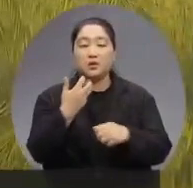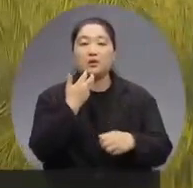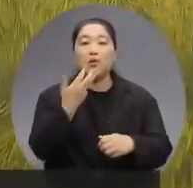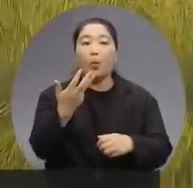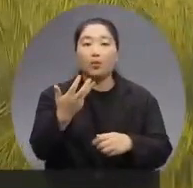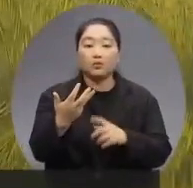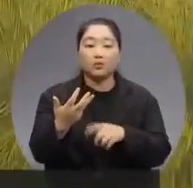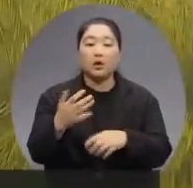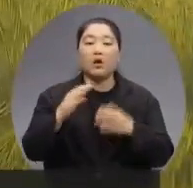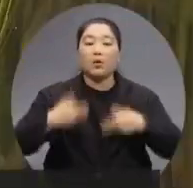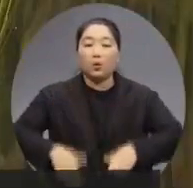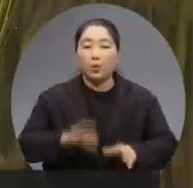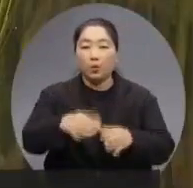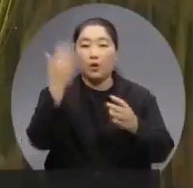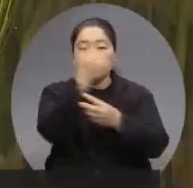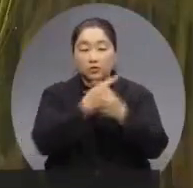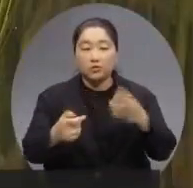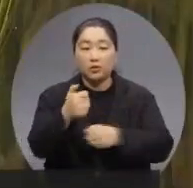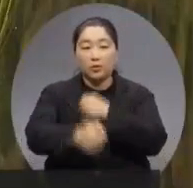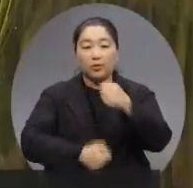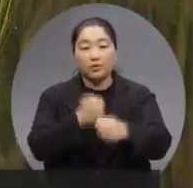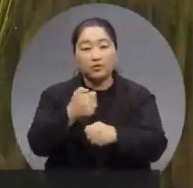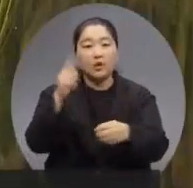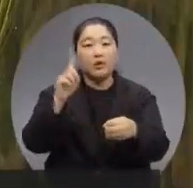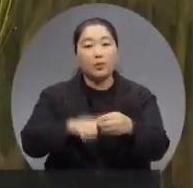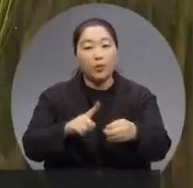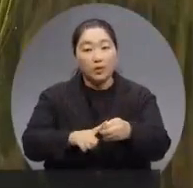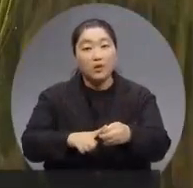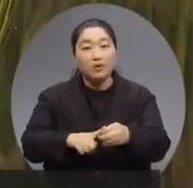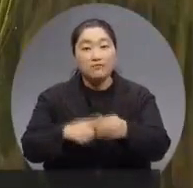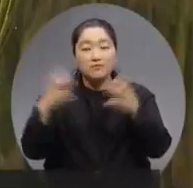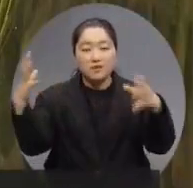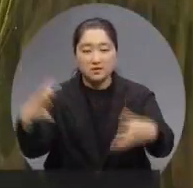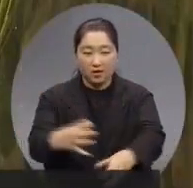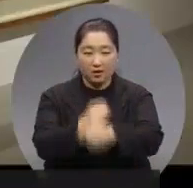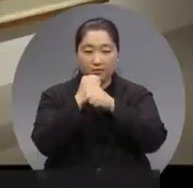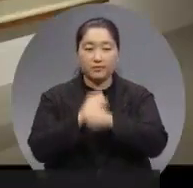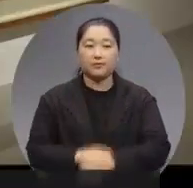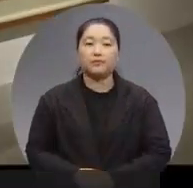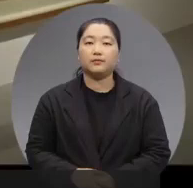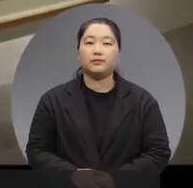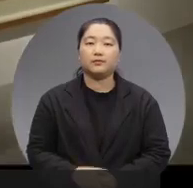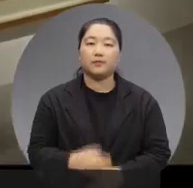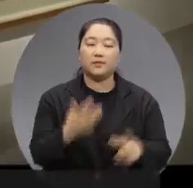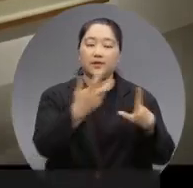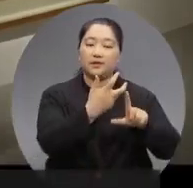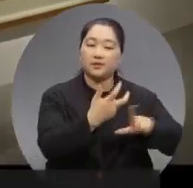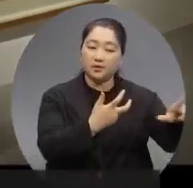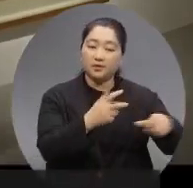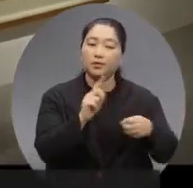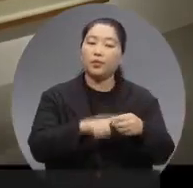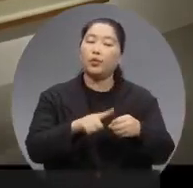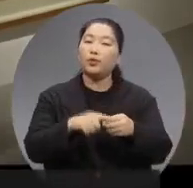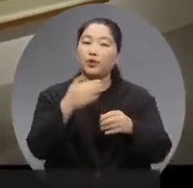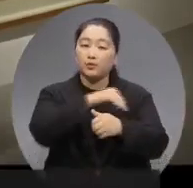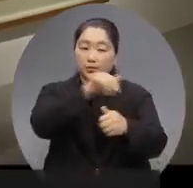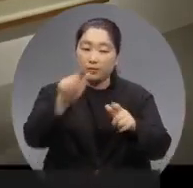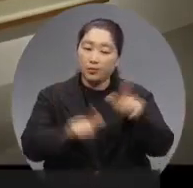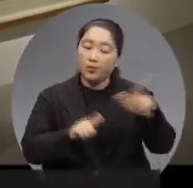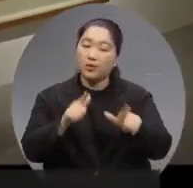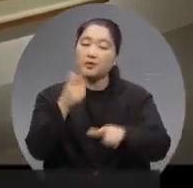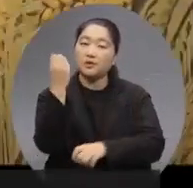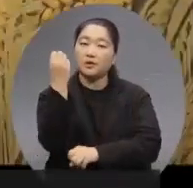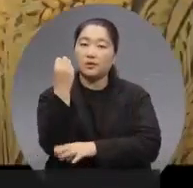작가는 고향인 청주에서 50년 보리세계를 총 망라합니다 70년대에 보리 풍경을 기반으로